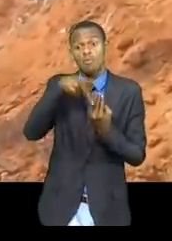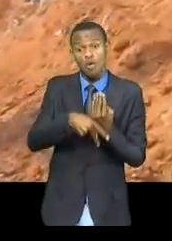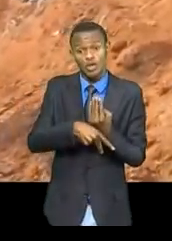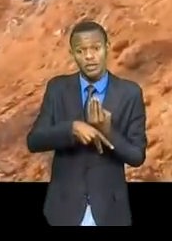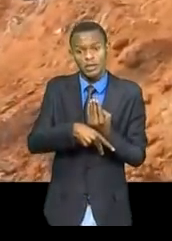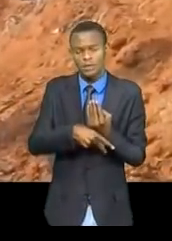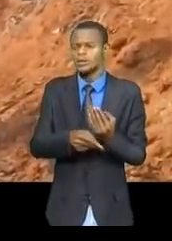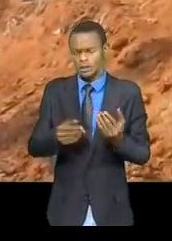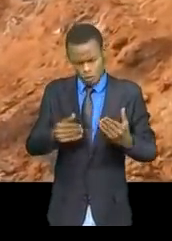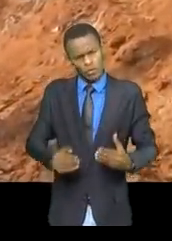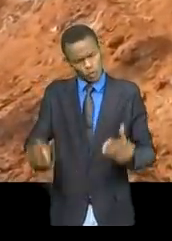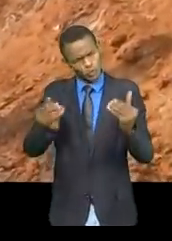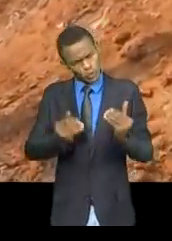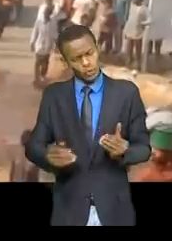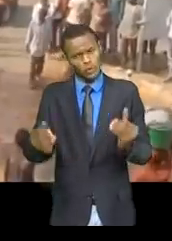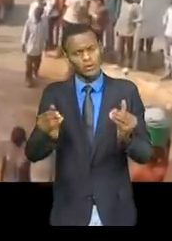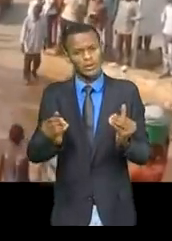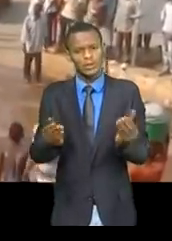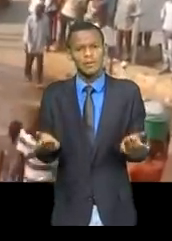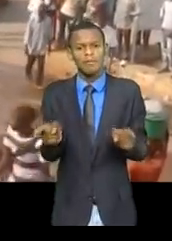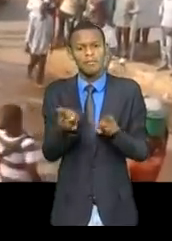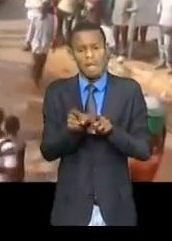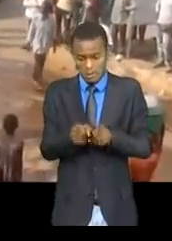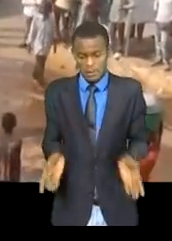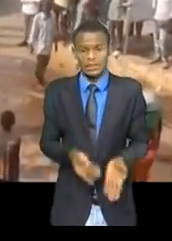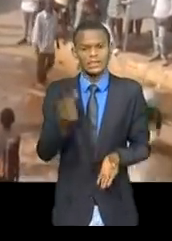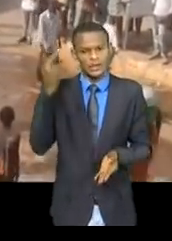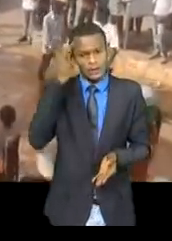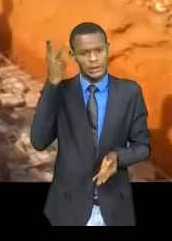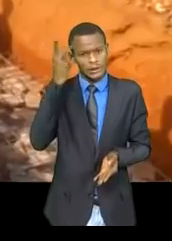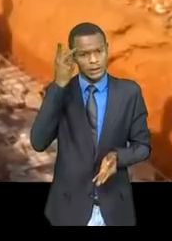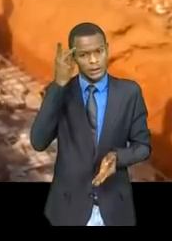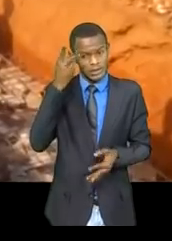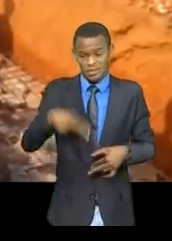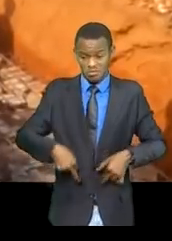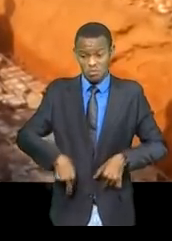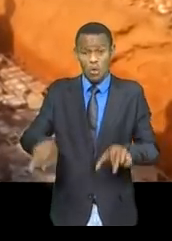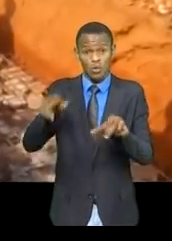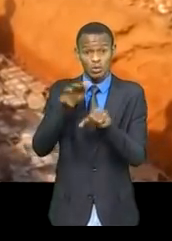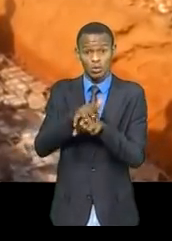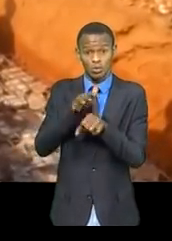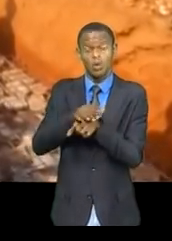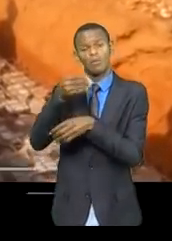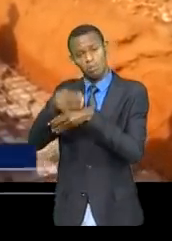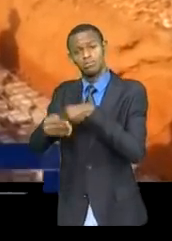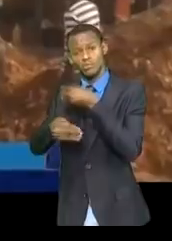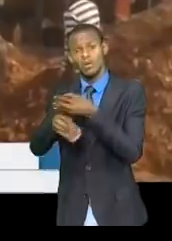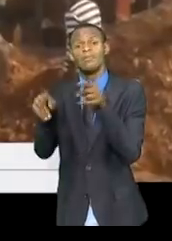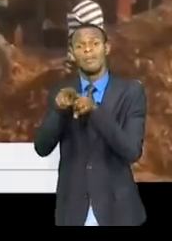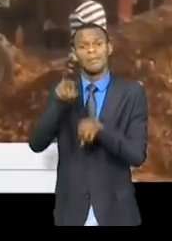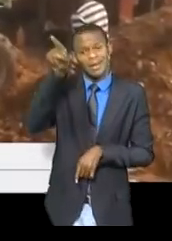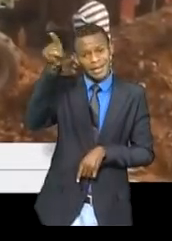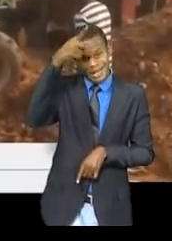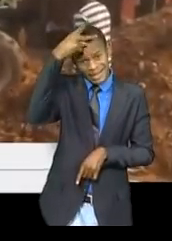en cours de matérialisation à Kinshasa, la capitale, sur 40 km de voirie à moderniser, et dans l'espace Grand Kassai, avec